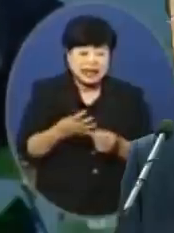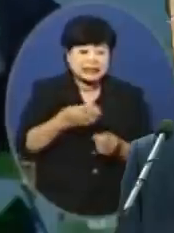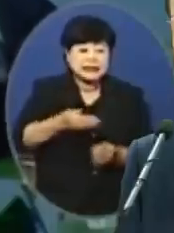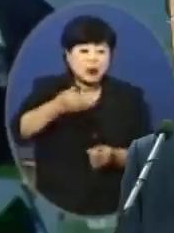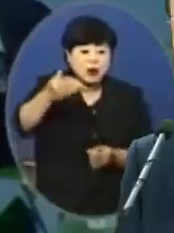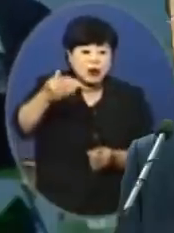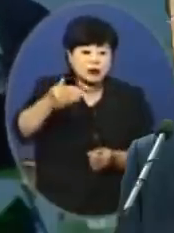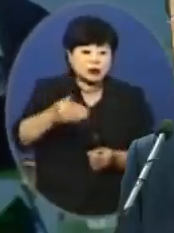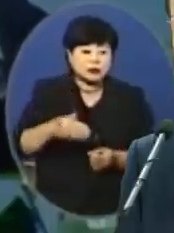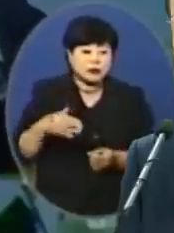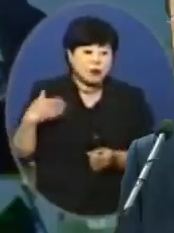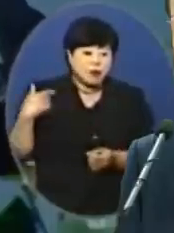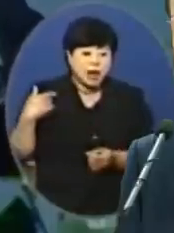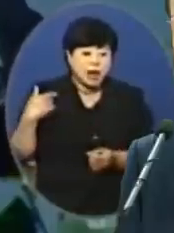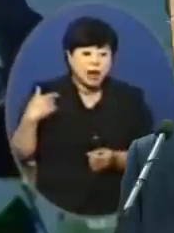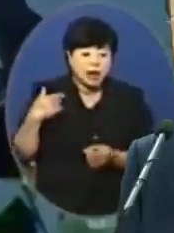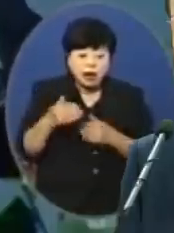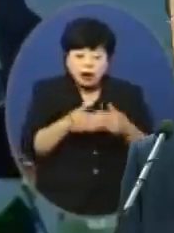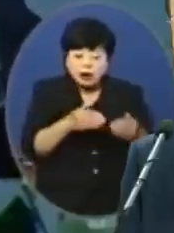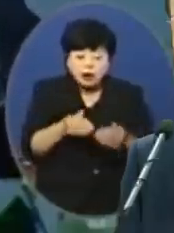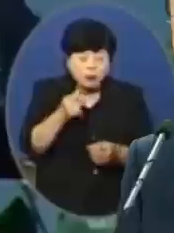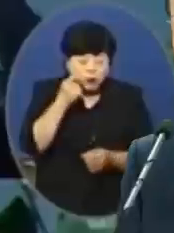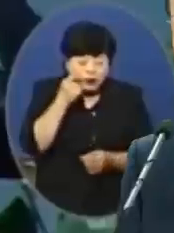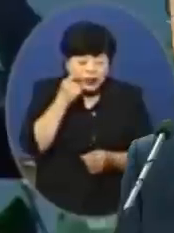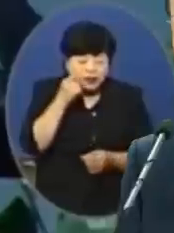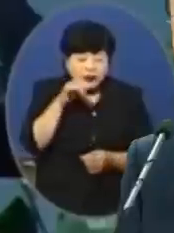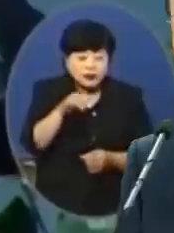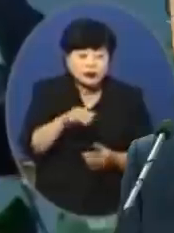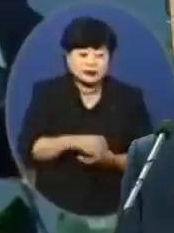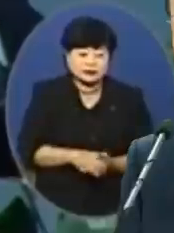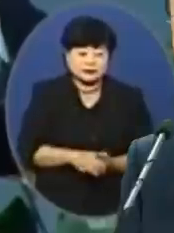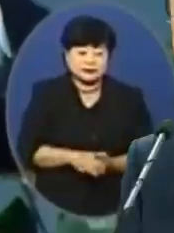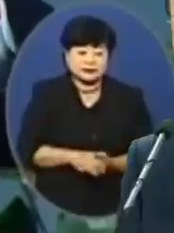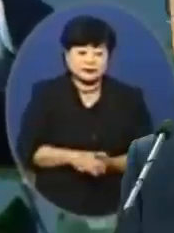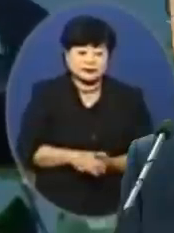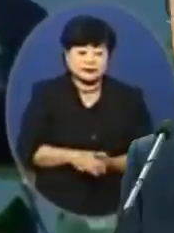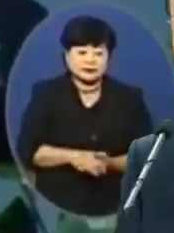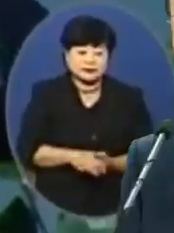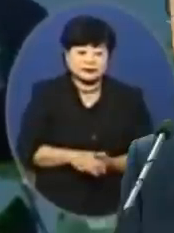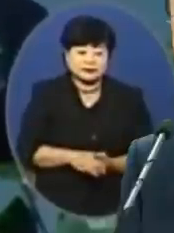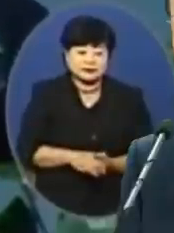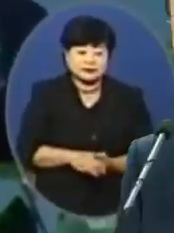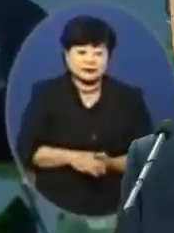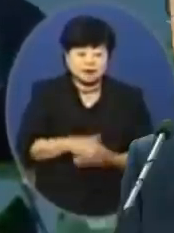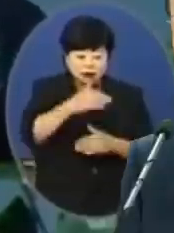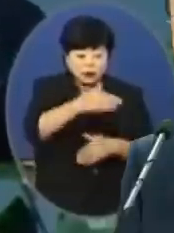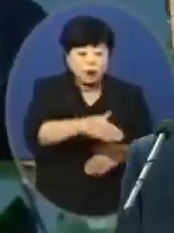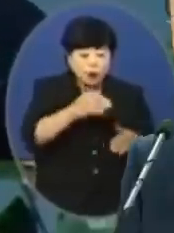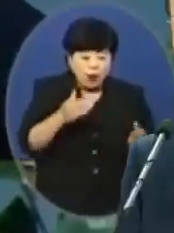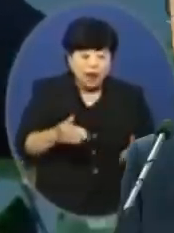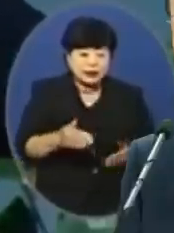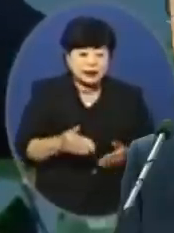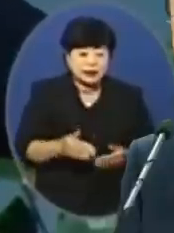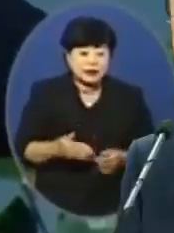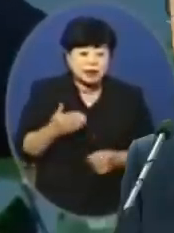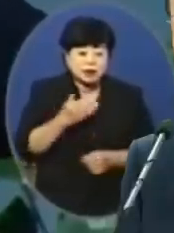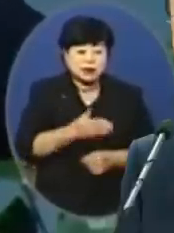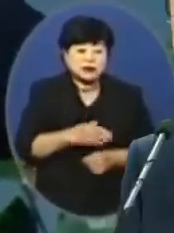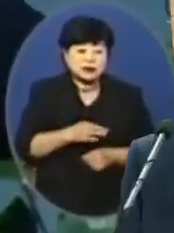4차원은 모릅니다. 우리가 경험해 본 적이 없으니까. 그러나 공간인